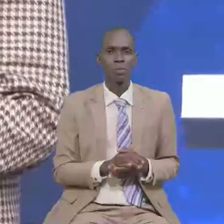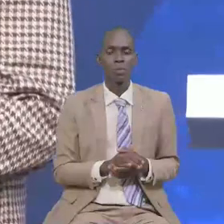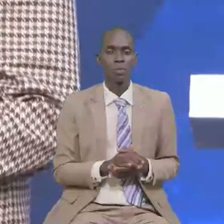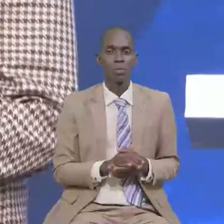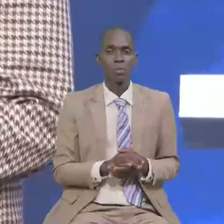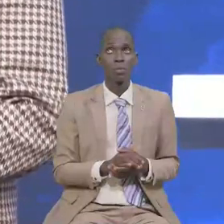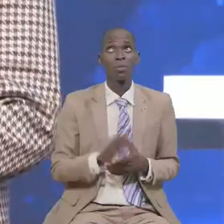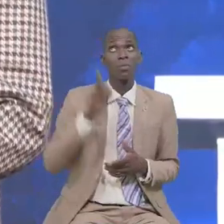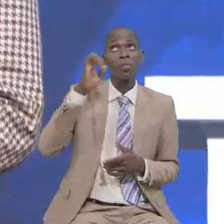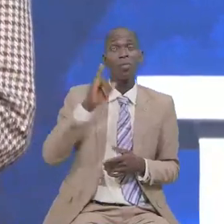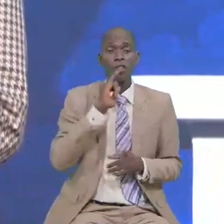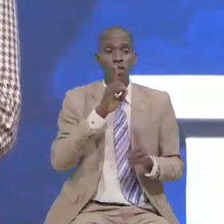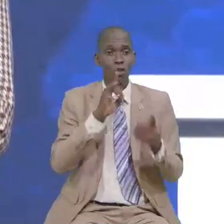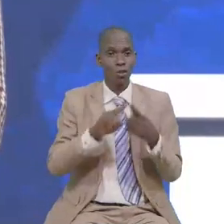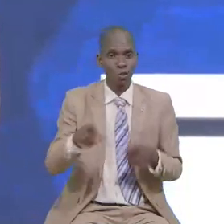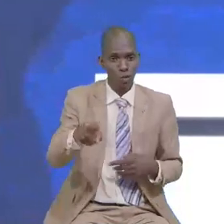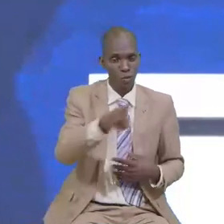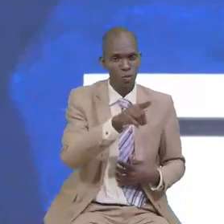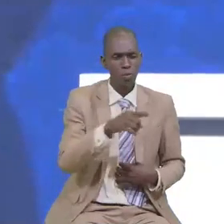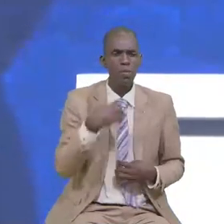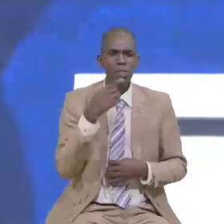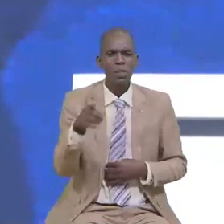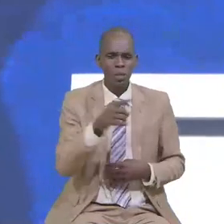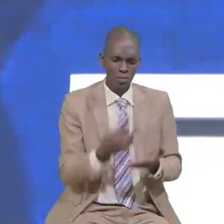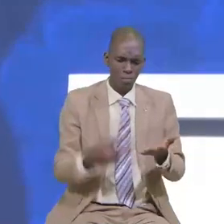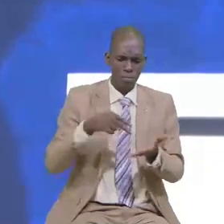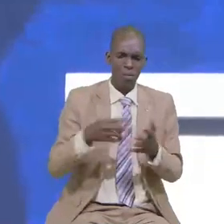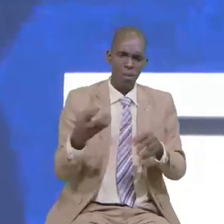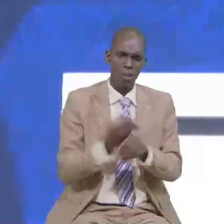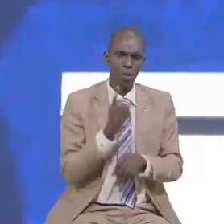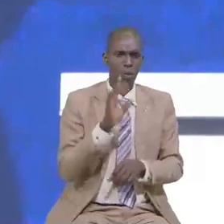Il te parle. Il dit, lève-toi, prends ton lit.